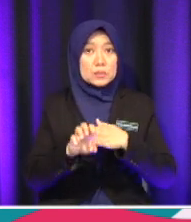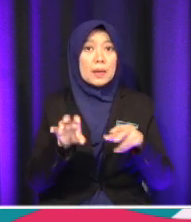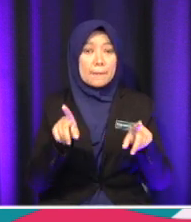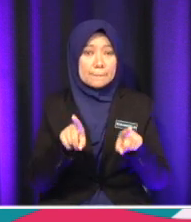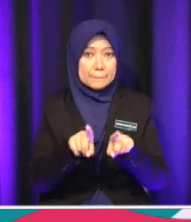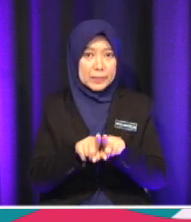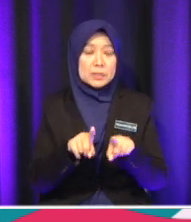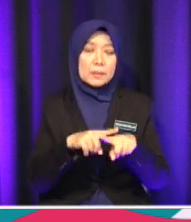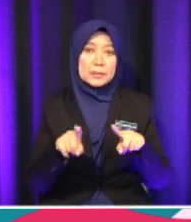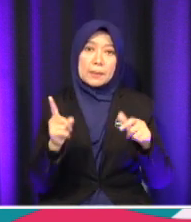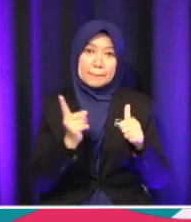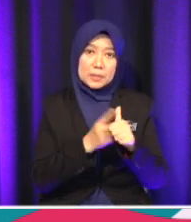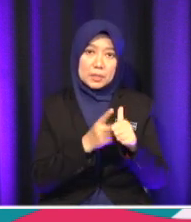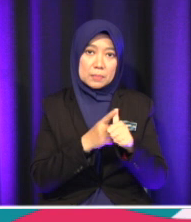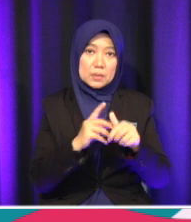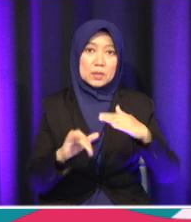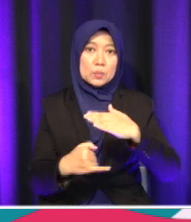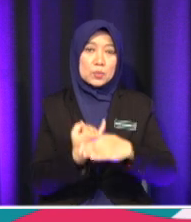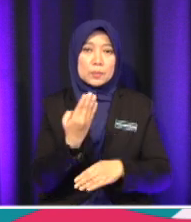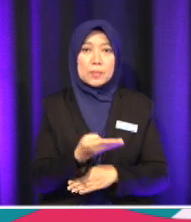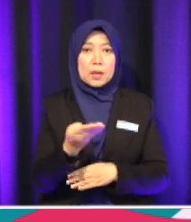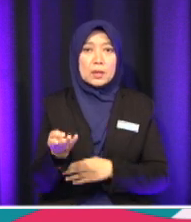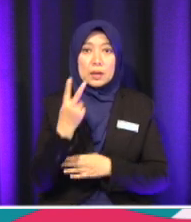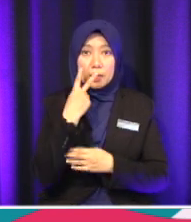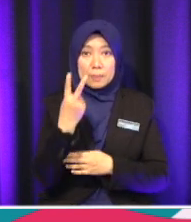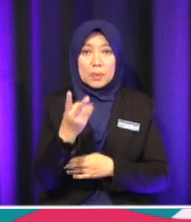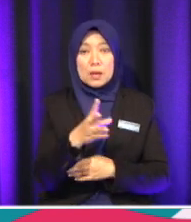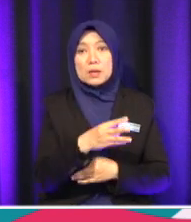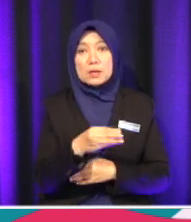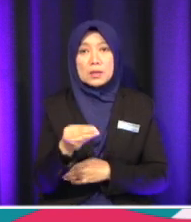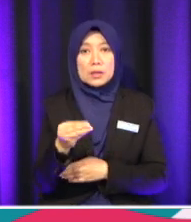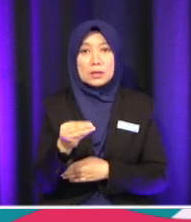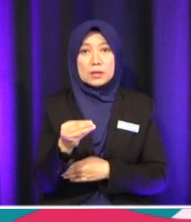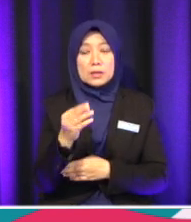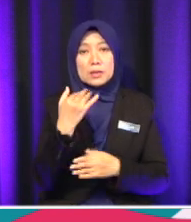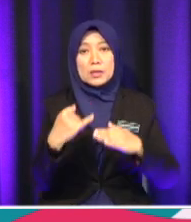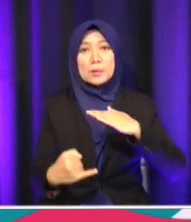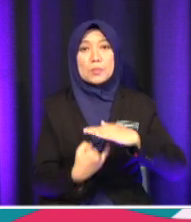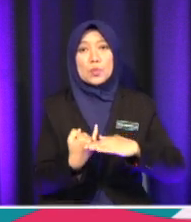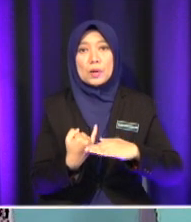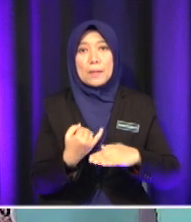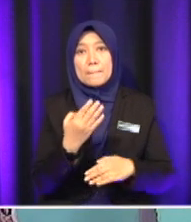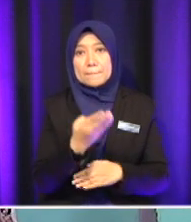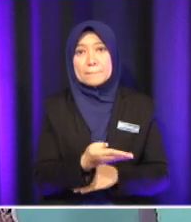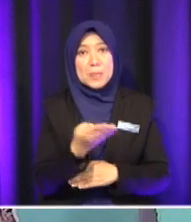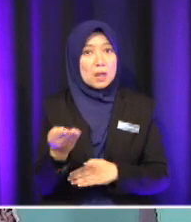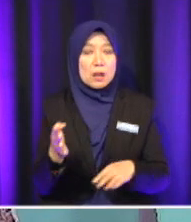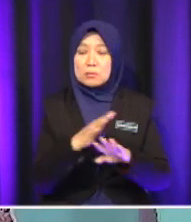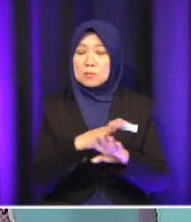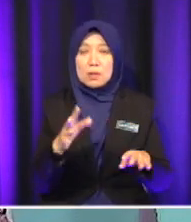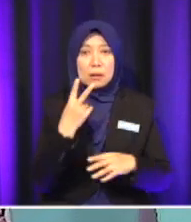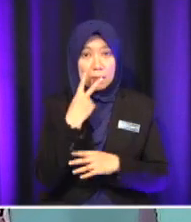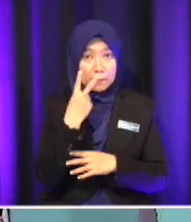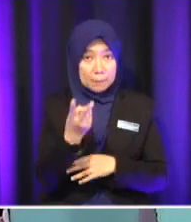yang pertama impor barang nampak yang kedua import barang tak nampak import